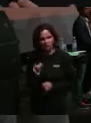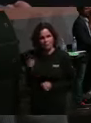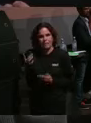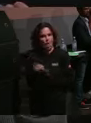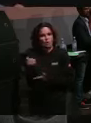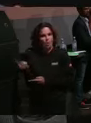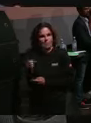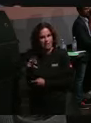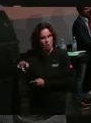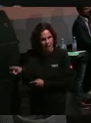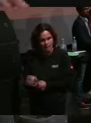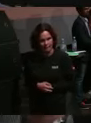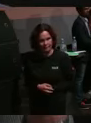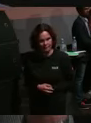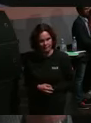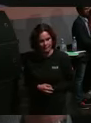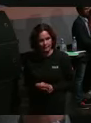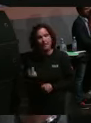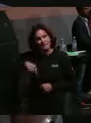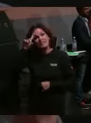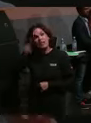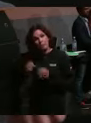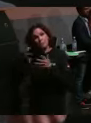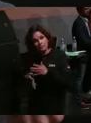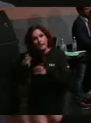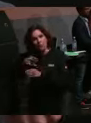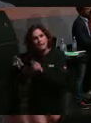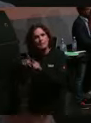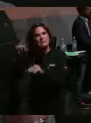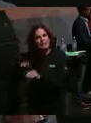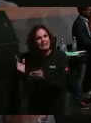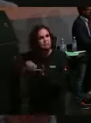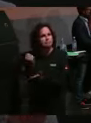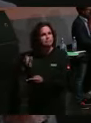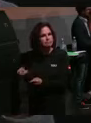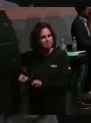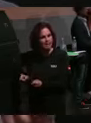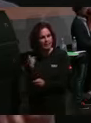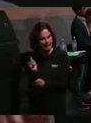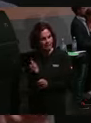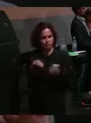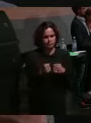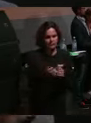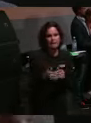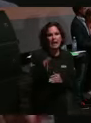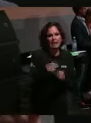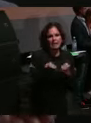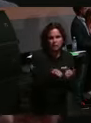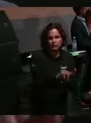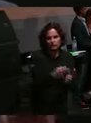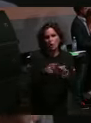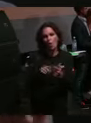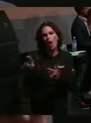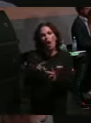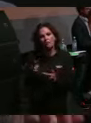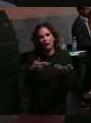Norge. Det er ikke fordi vi ikke kan, men det er fordi det har blitt mindre lønnsomt, og der må vi både satse mer på kraft, men vi må også satse på andre